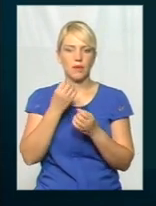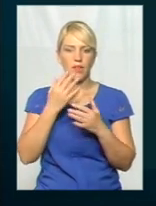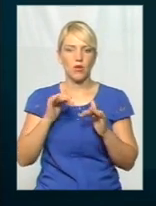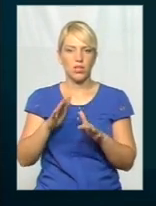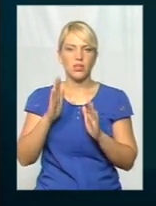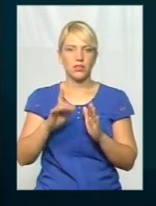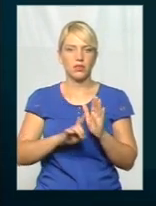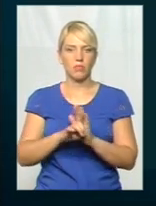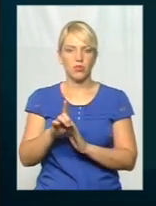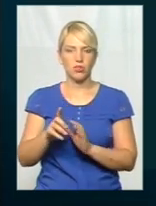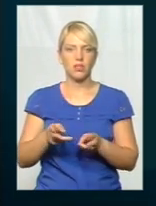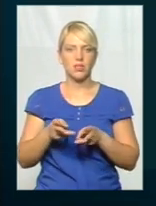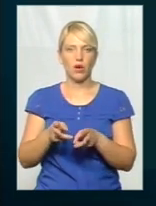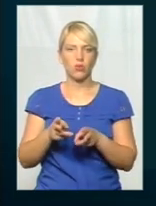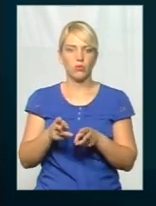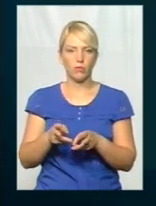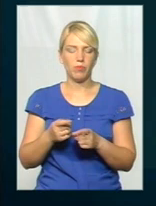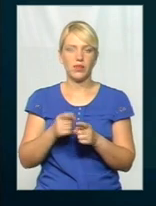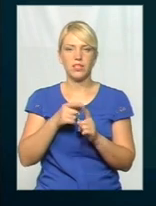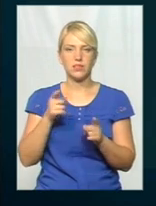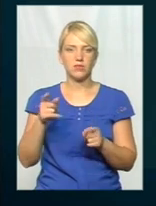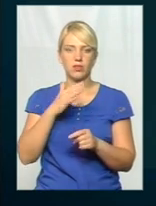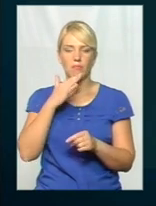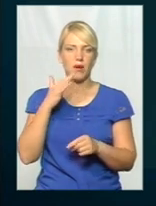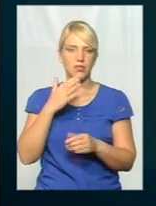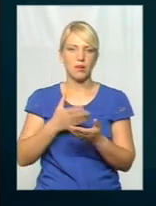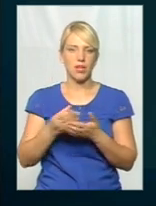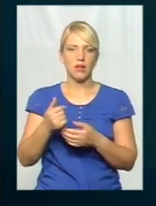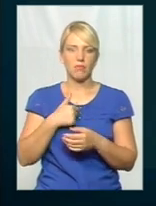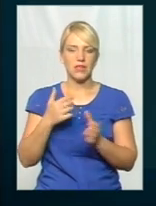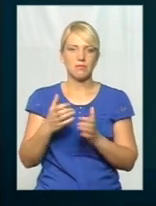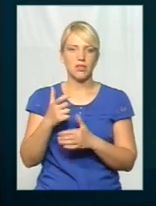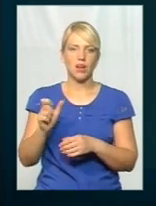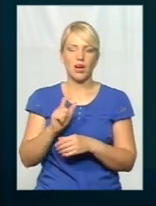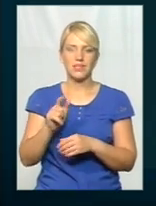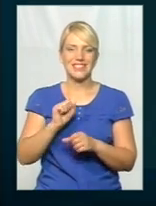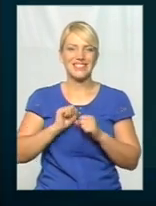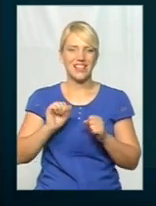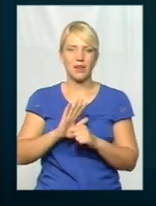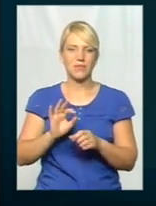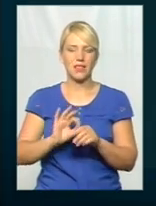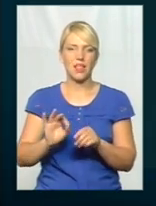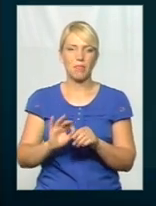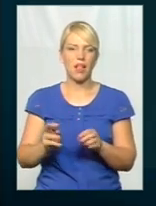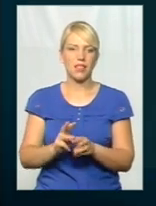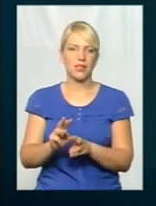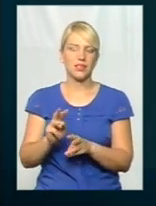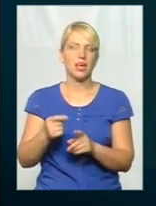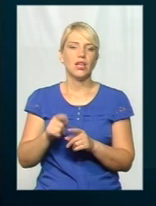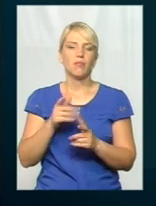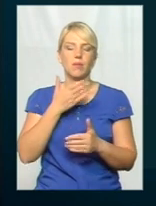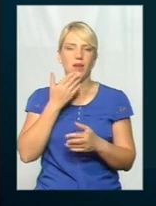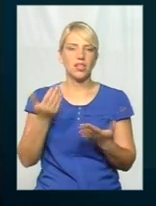сезон, там до цього ще маса платежів. І ми навпаки, от бережемо цей газ, стараємося не палити, бо не маємо чим сплатити. І